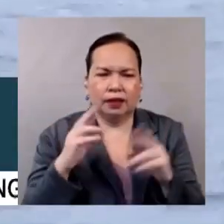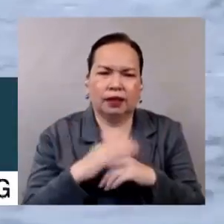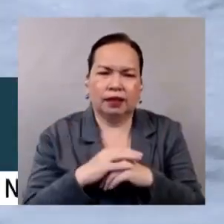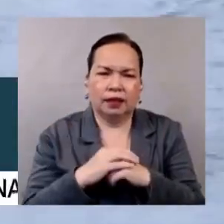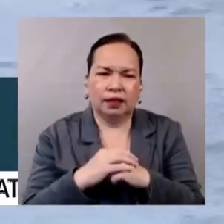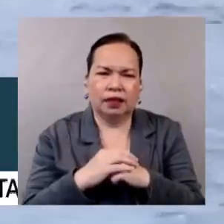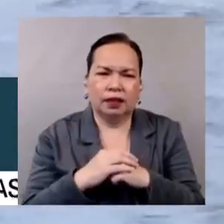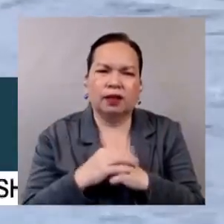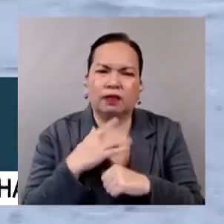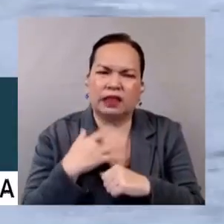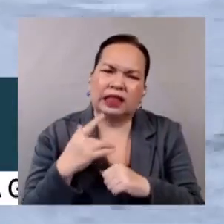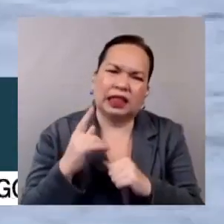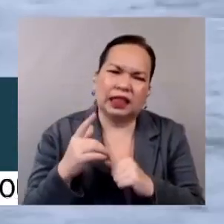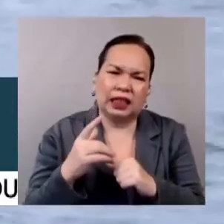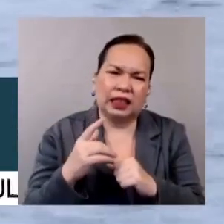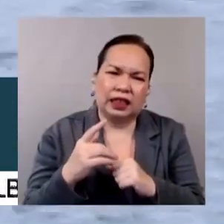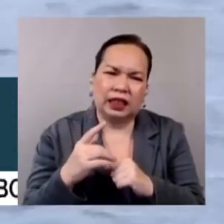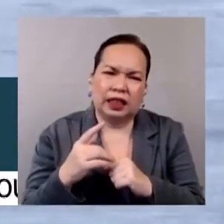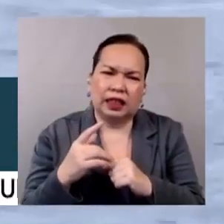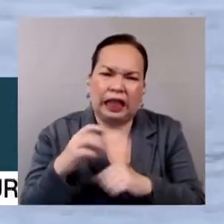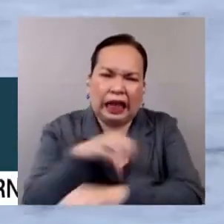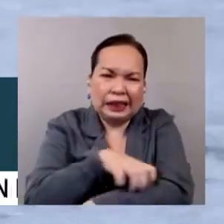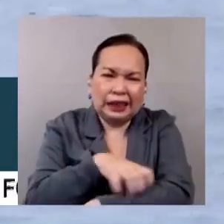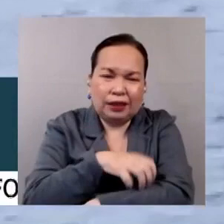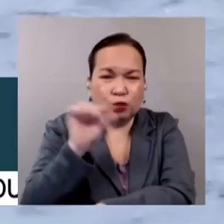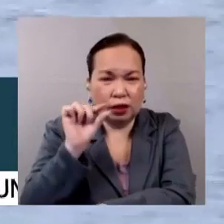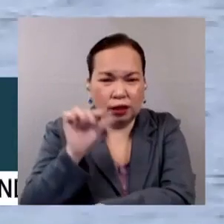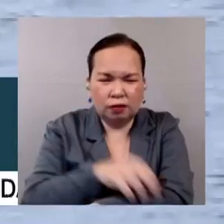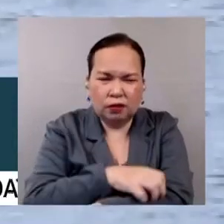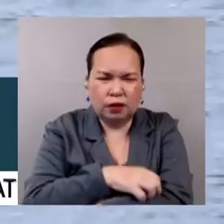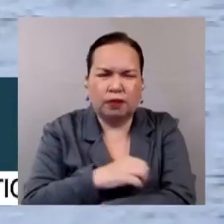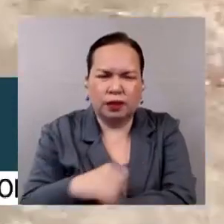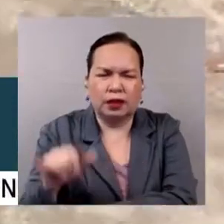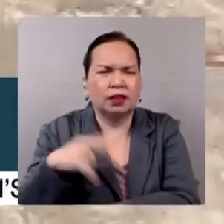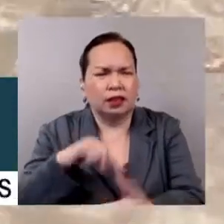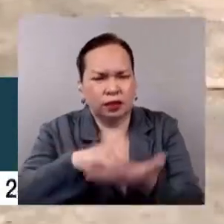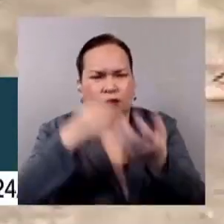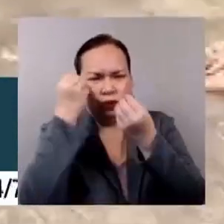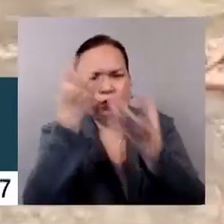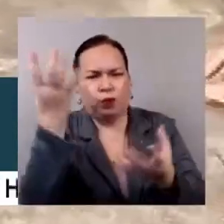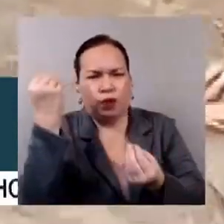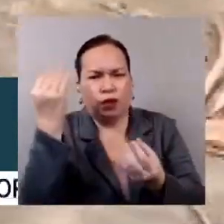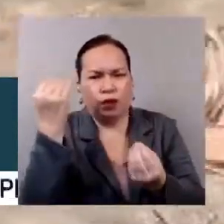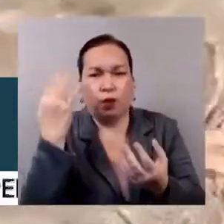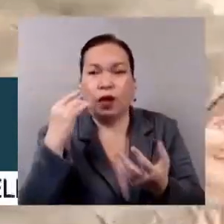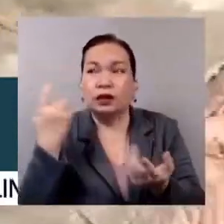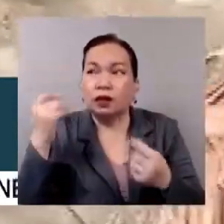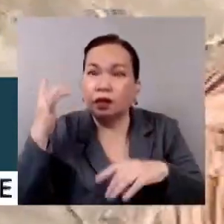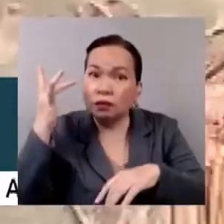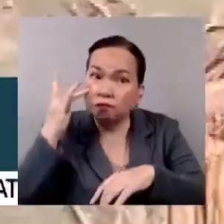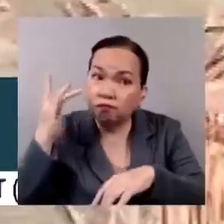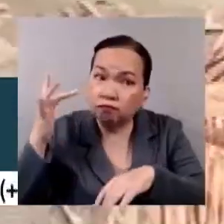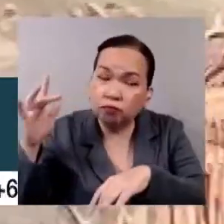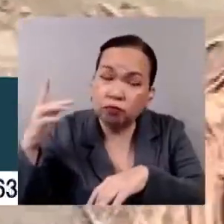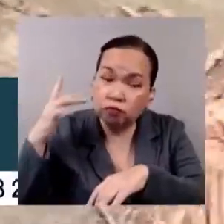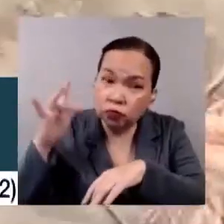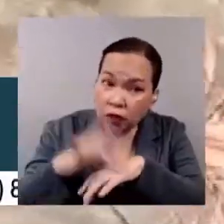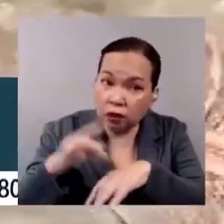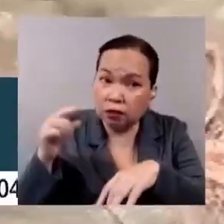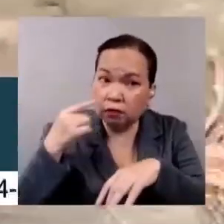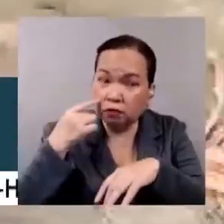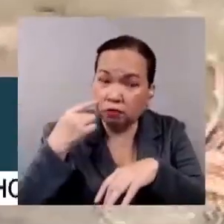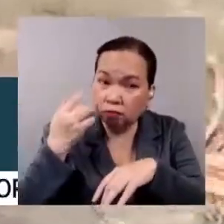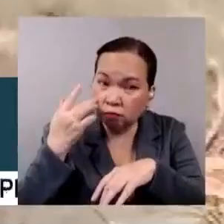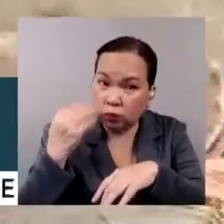parang pati ng konti. Pero at least yun, gusto ko lang din malaman bakit kami naligo. Gusto namin malaman kung safe na ang